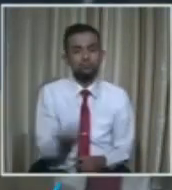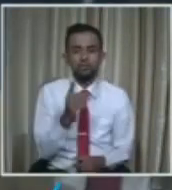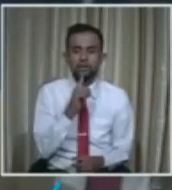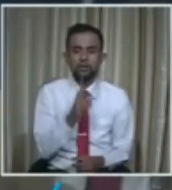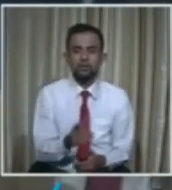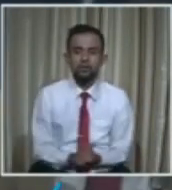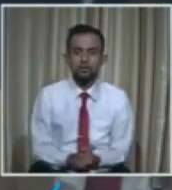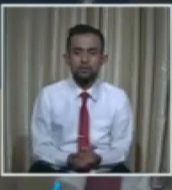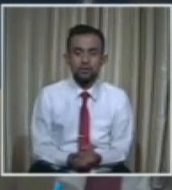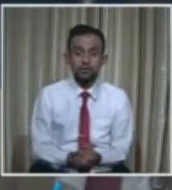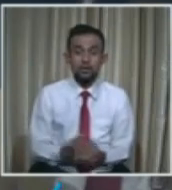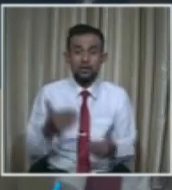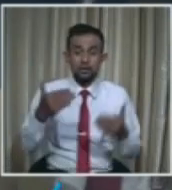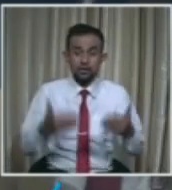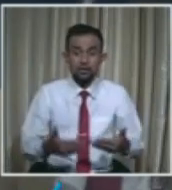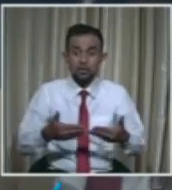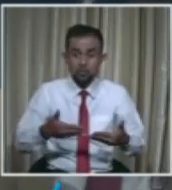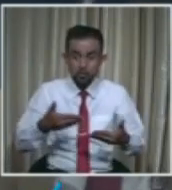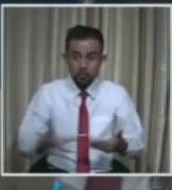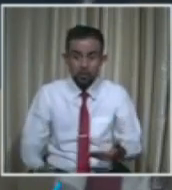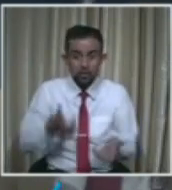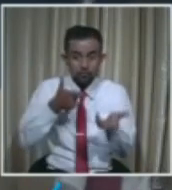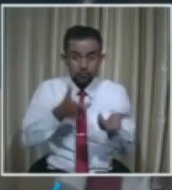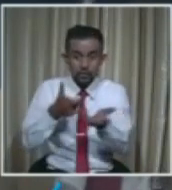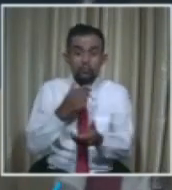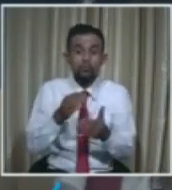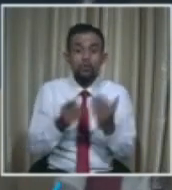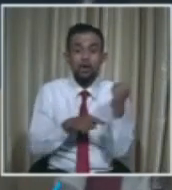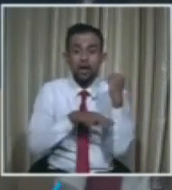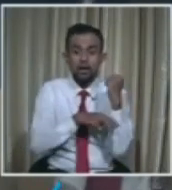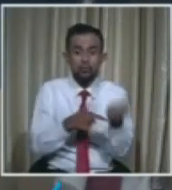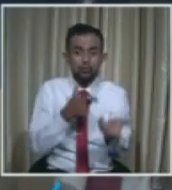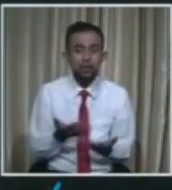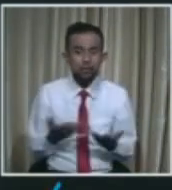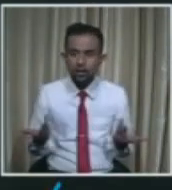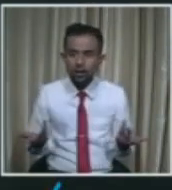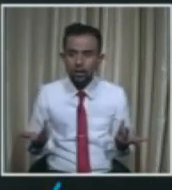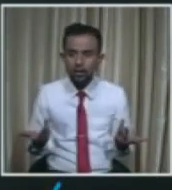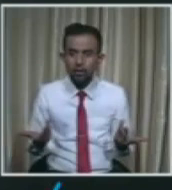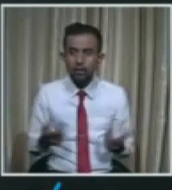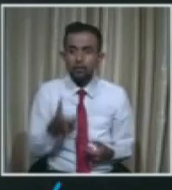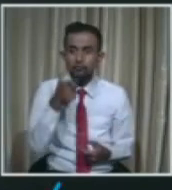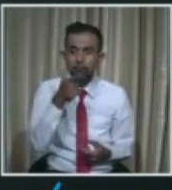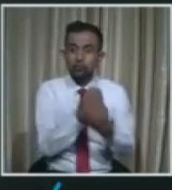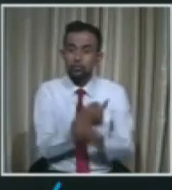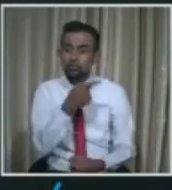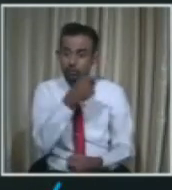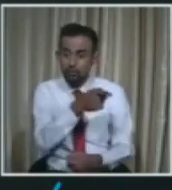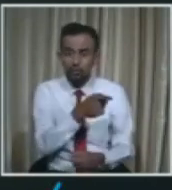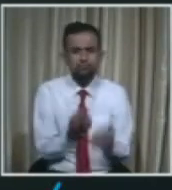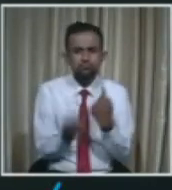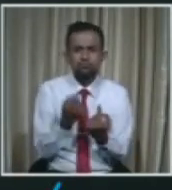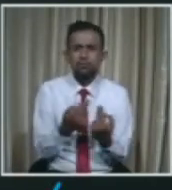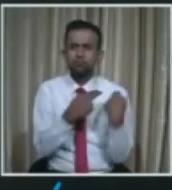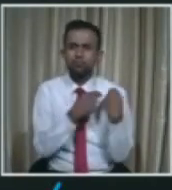අම්බලන්තට ධනෙන් පල්ලෙහාට වෙඩි තියන්න ඕඩර් එක දෙන්න පුළුවන්කම තියෙනවා රබර් බුලට් වලින් අවම බලය පාවිච්චි කරන්න ඒ වෙඩි තිබ්බ පොලිසියටම පරීක්ෂණය